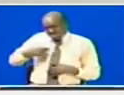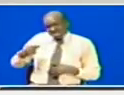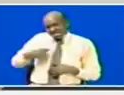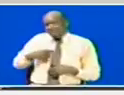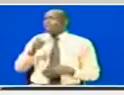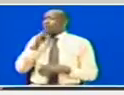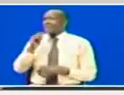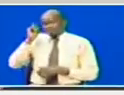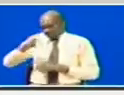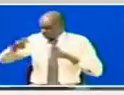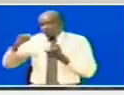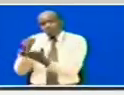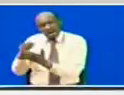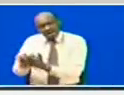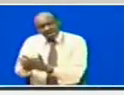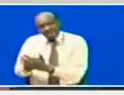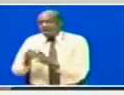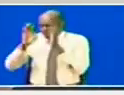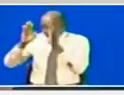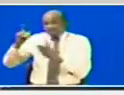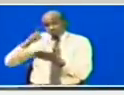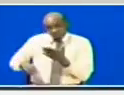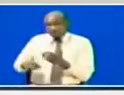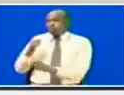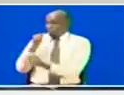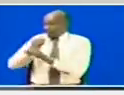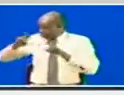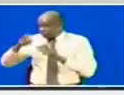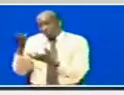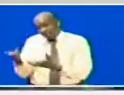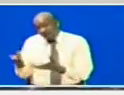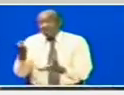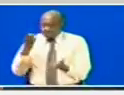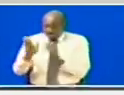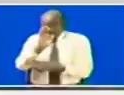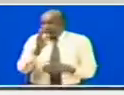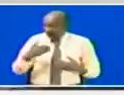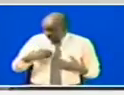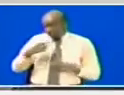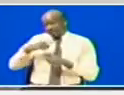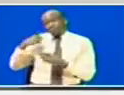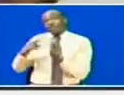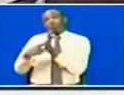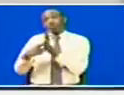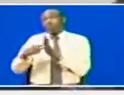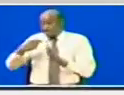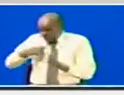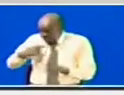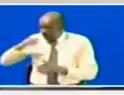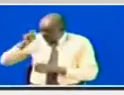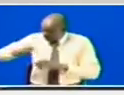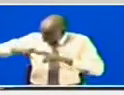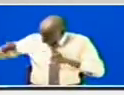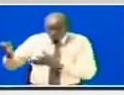yangu ya kiume lazima nitafute. Kwa hivyo la msingi ni kuchacharika. Nende nikatafuta anaza kwa kwake, lakini lazima mimi ni prove kwake kwamba mimi